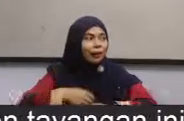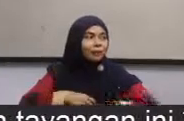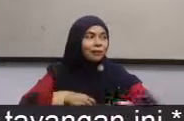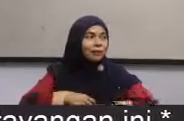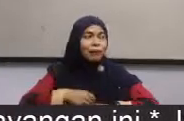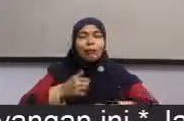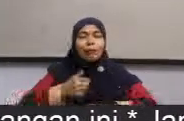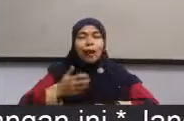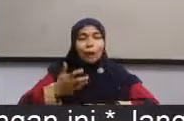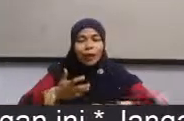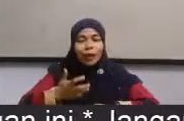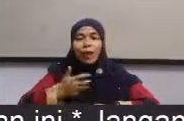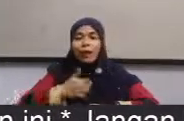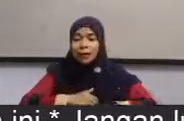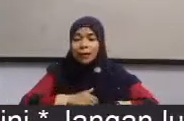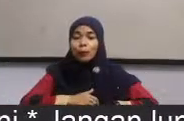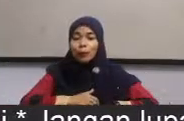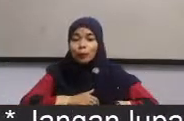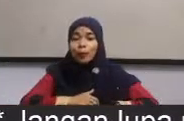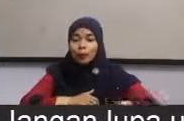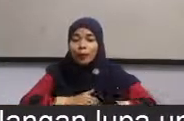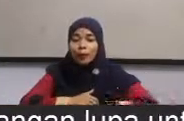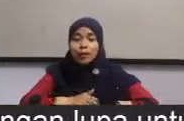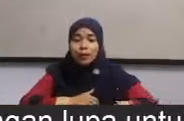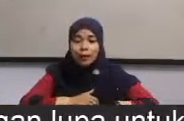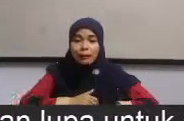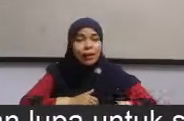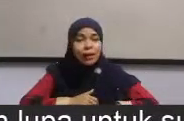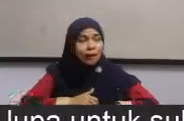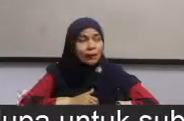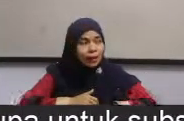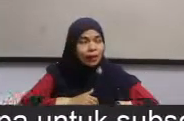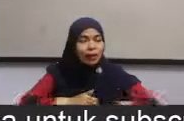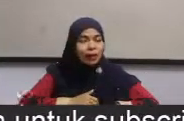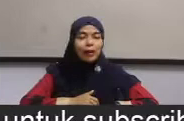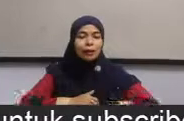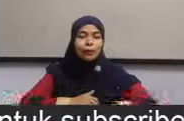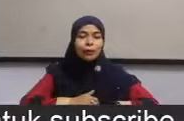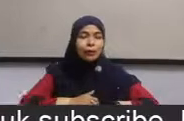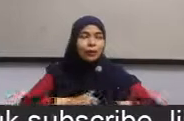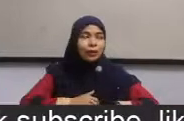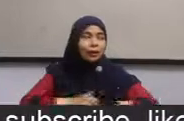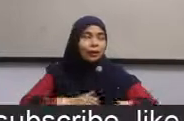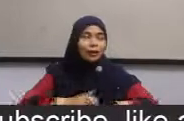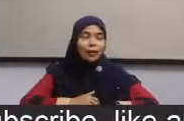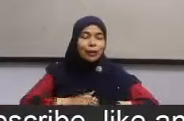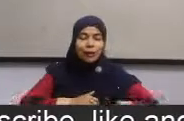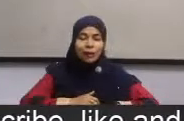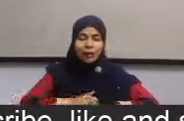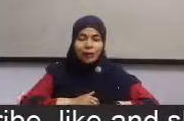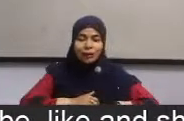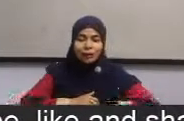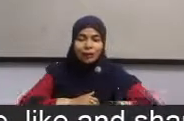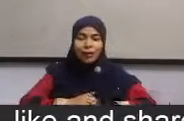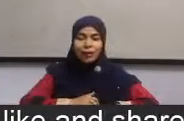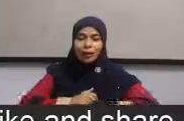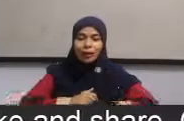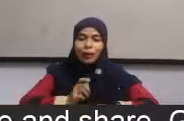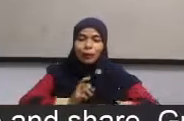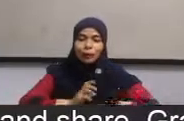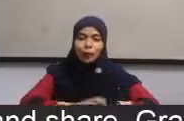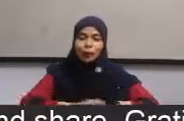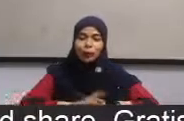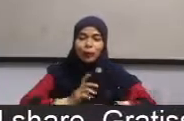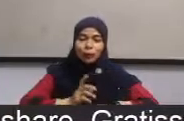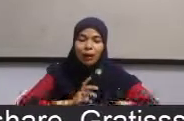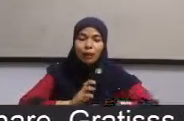ya tapi tahunya hanya untuk main game saja Nah itu ya ada yang